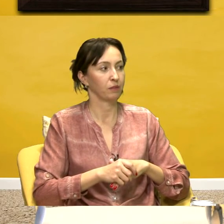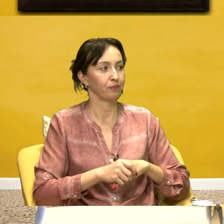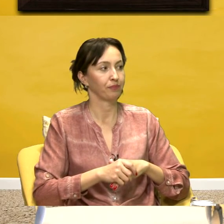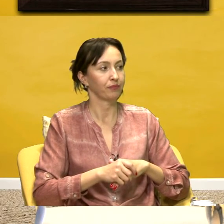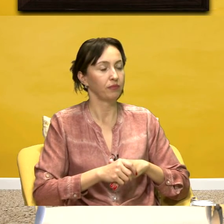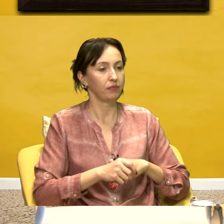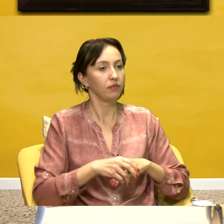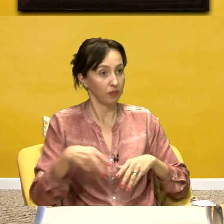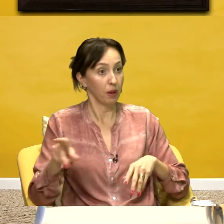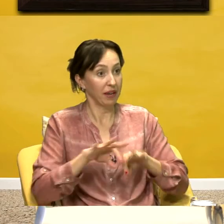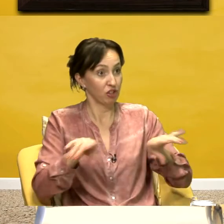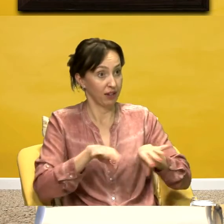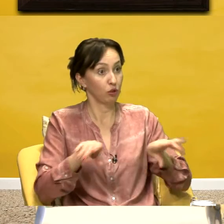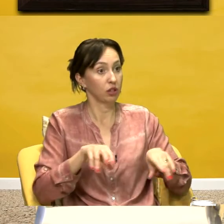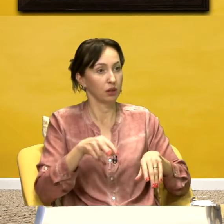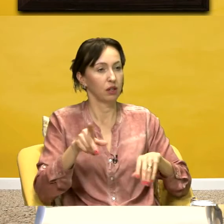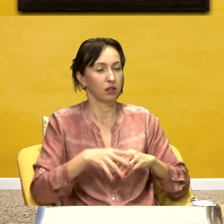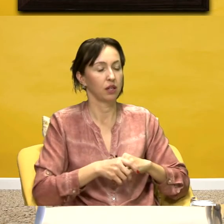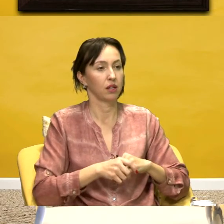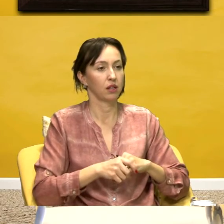Merge la not?